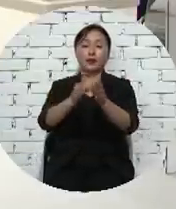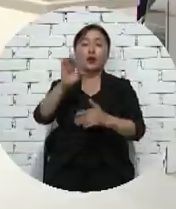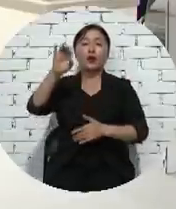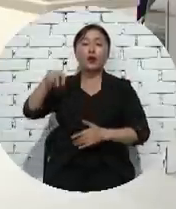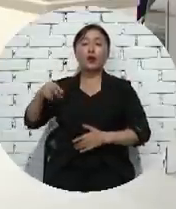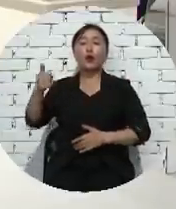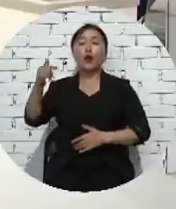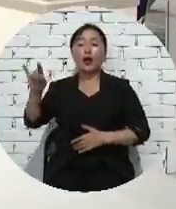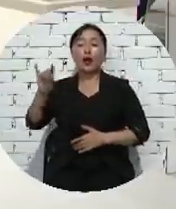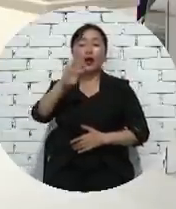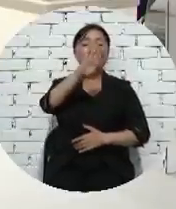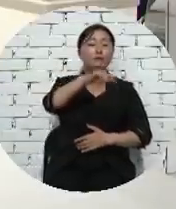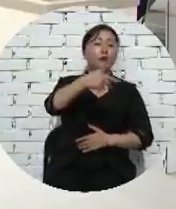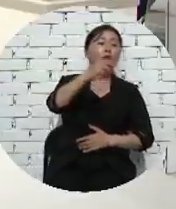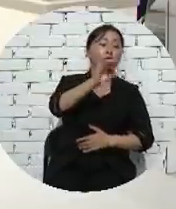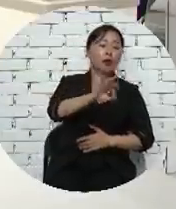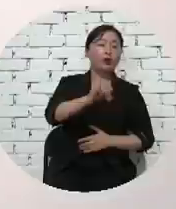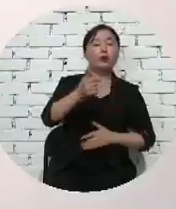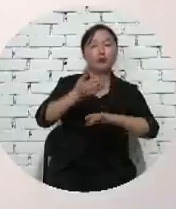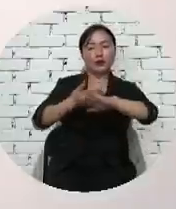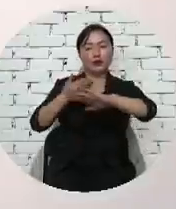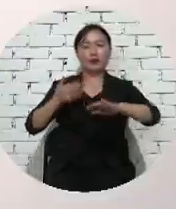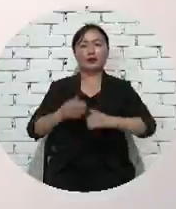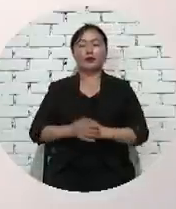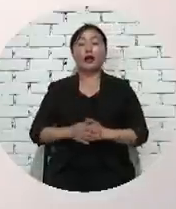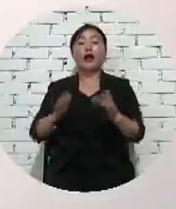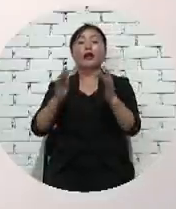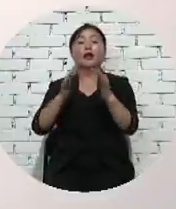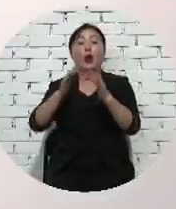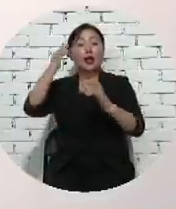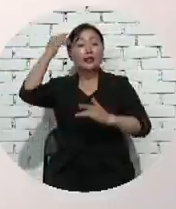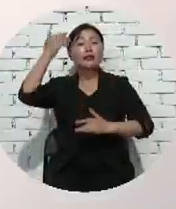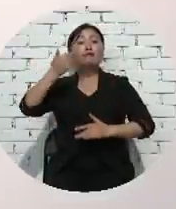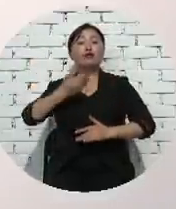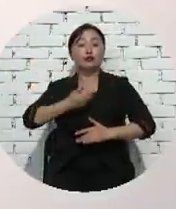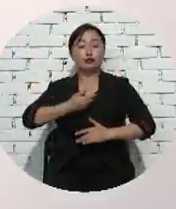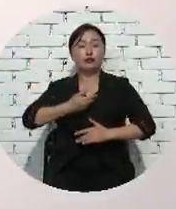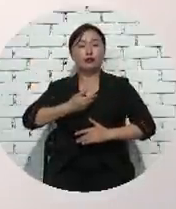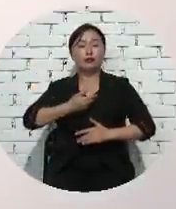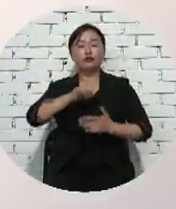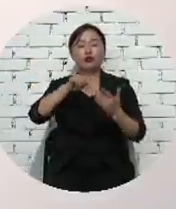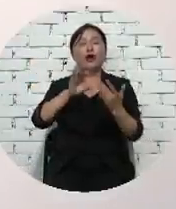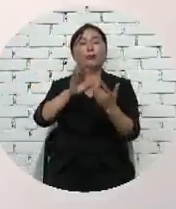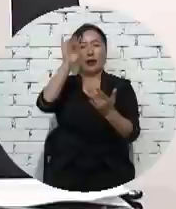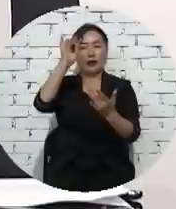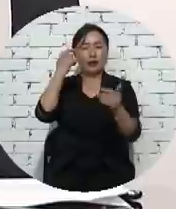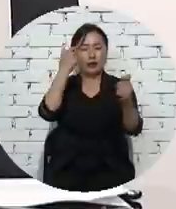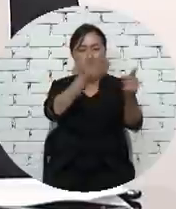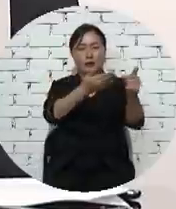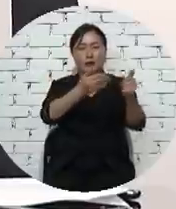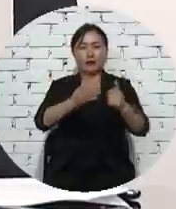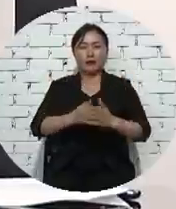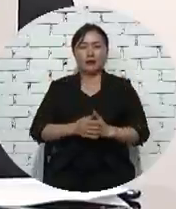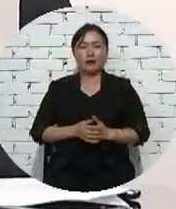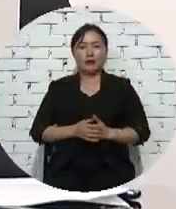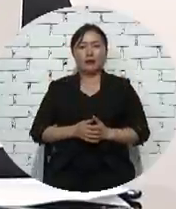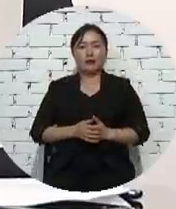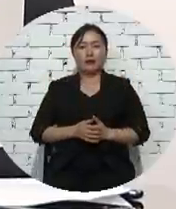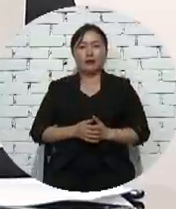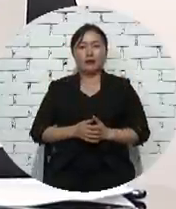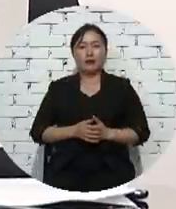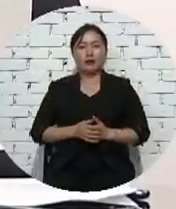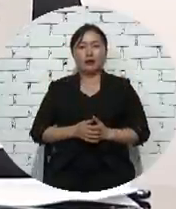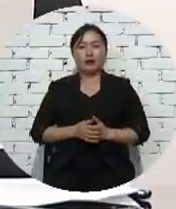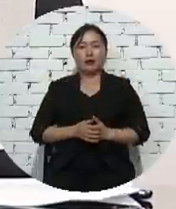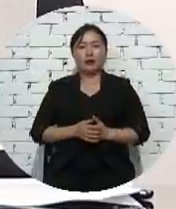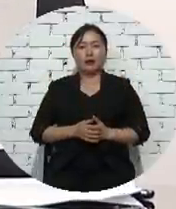지금 구별하셨으면 합니다. 인터넷상에 올라온 질문 네. 제가 대신 네. 시간 관계상 하나만 여쭤보겠습니다. 집값 어떻게